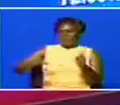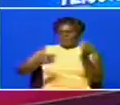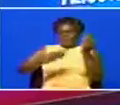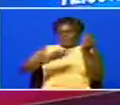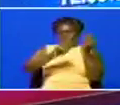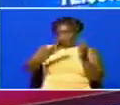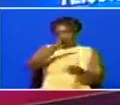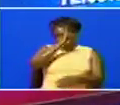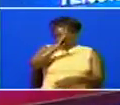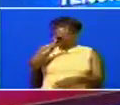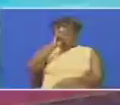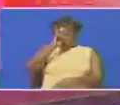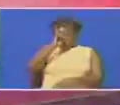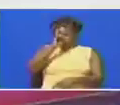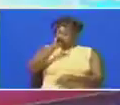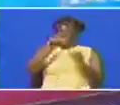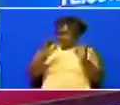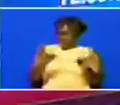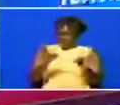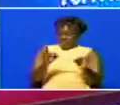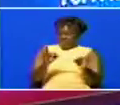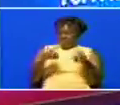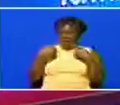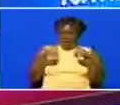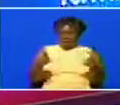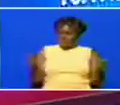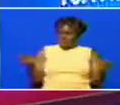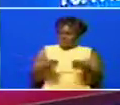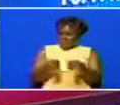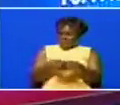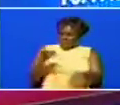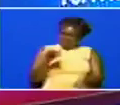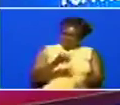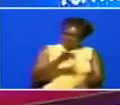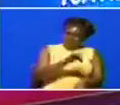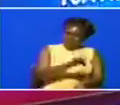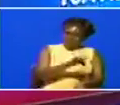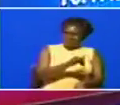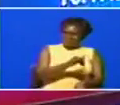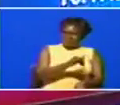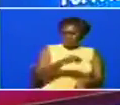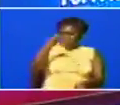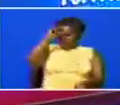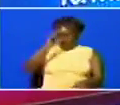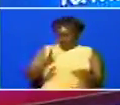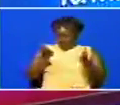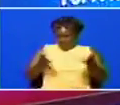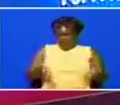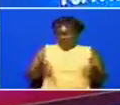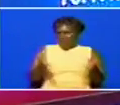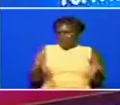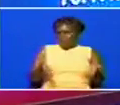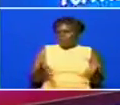Nyandarua ambako tunaona kuwa iwapo matokeo yatasalia kuwa jinsi yalivyo kufikia sasa gavana Daniel